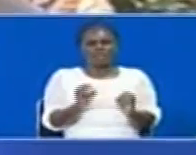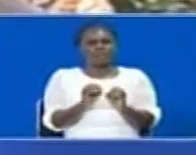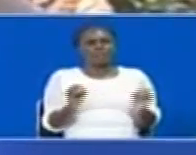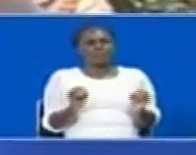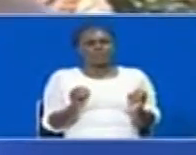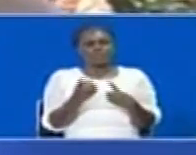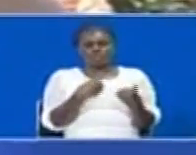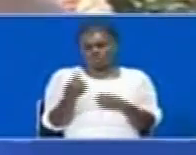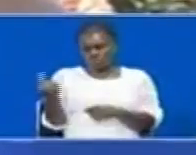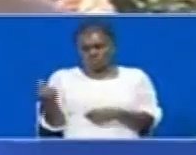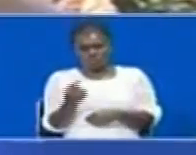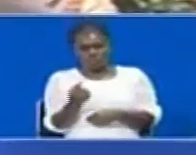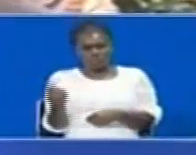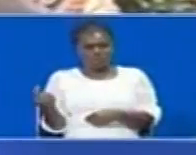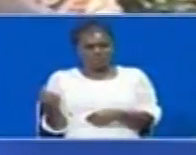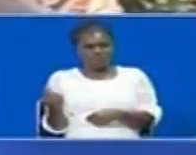tu kidogo.